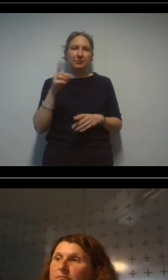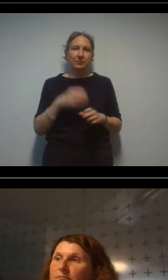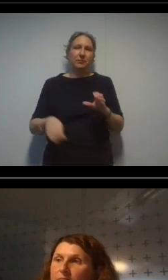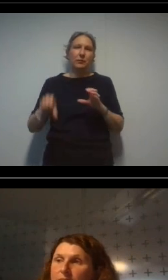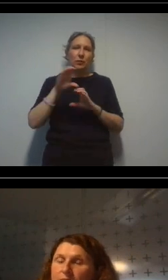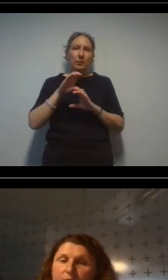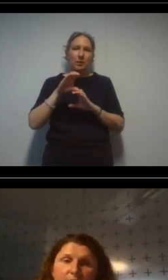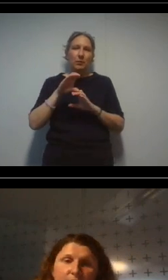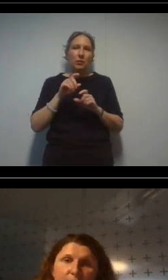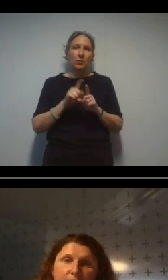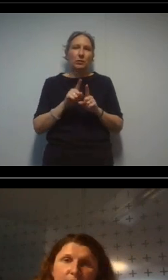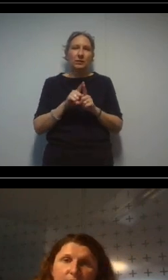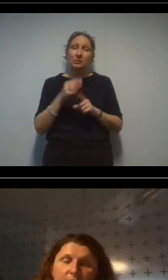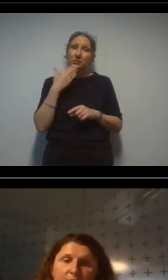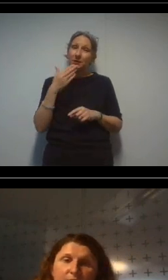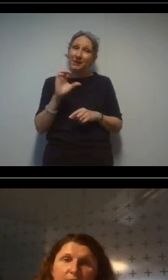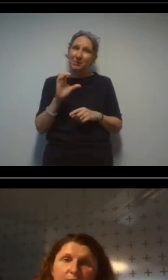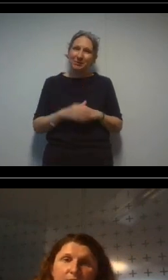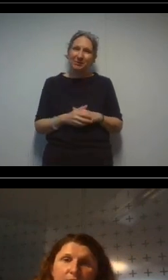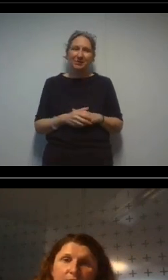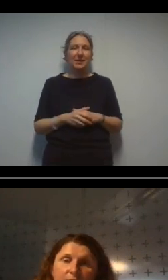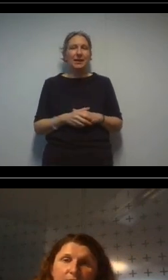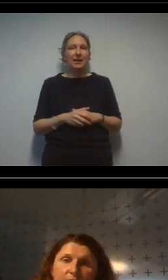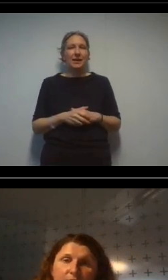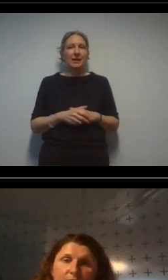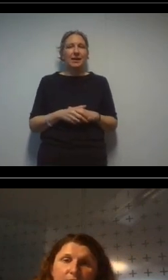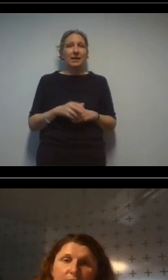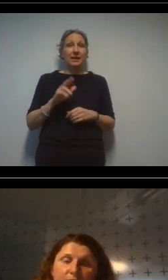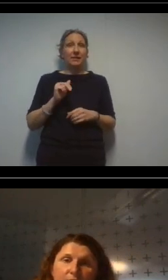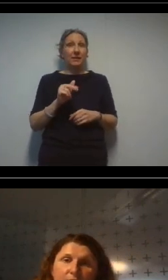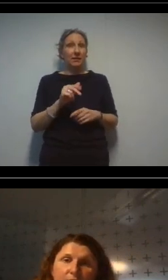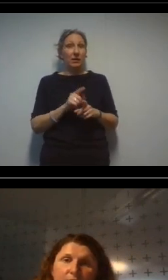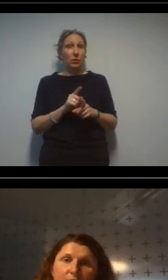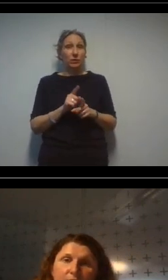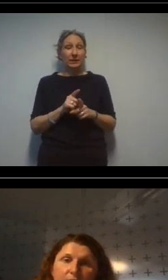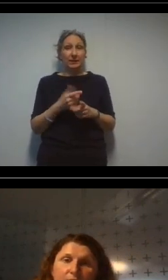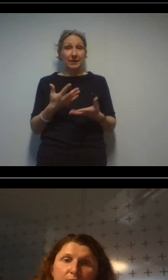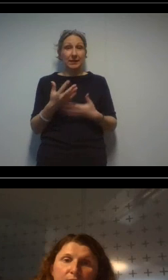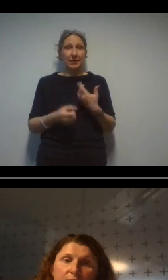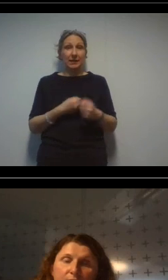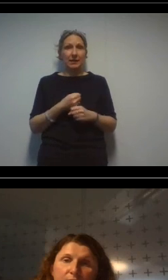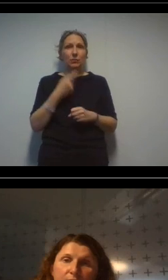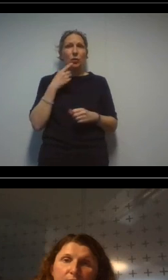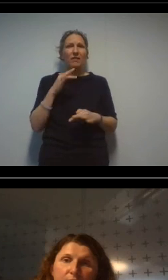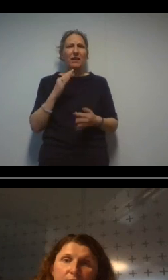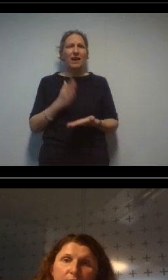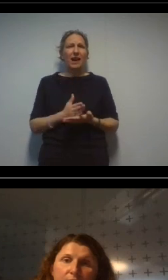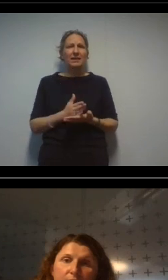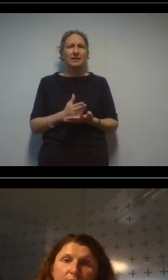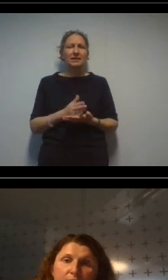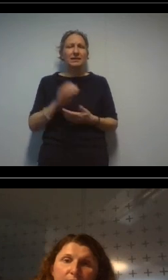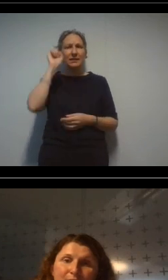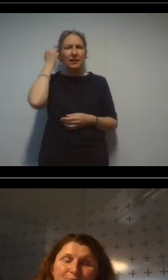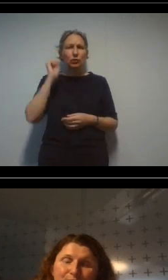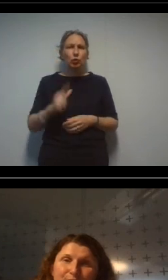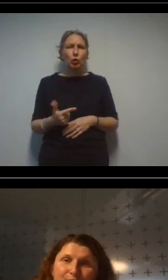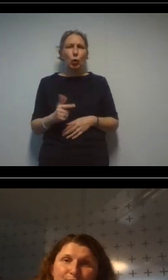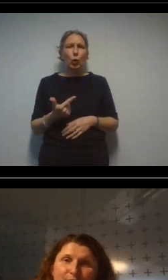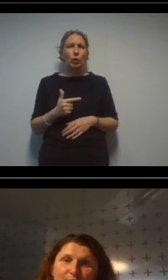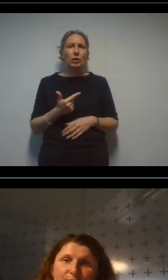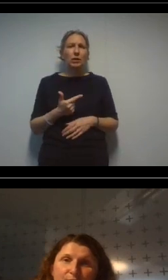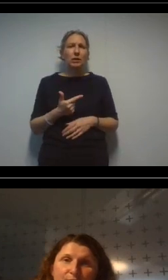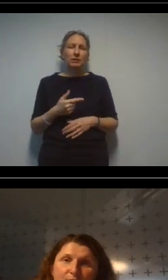et avancer, merci Camille. On va le faire aussi à partir de cette année pour les stages de seconde. Alors, on ne l'a pas encore mis dans